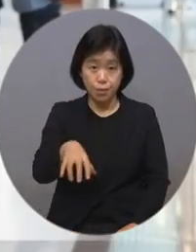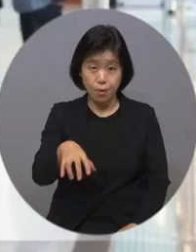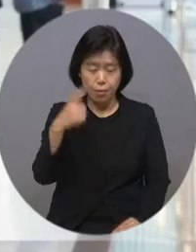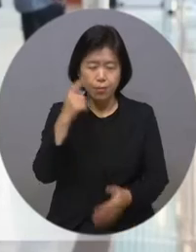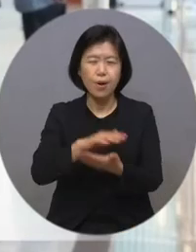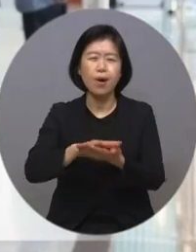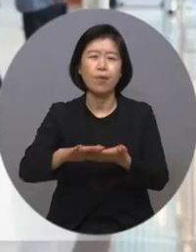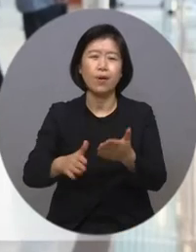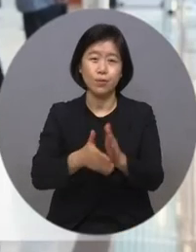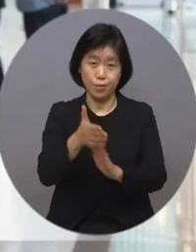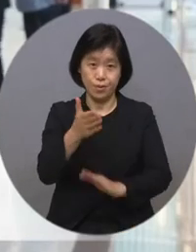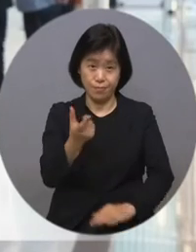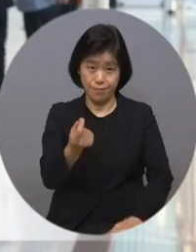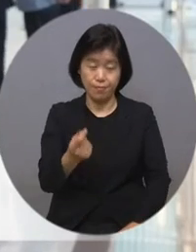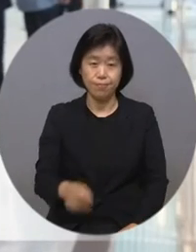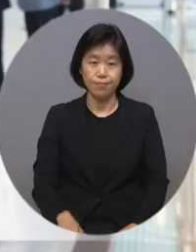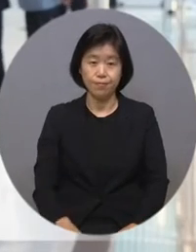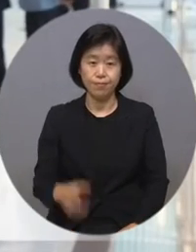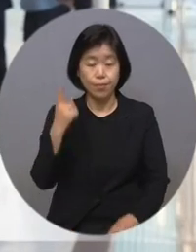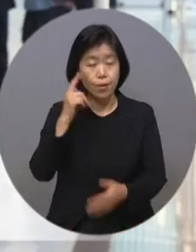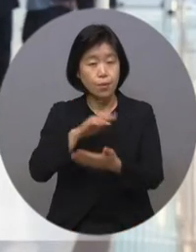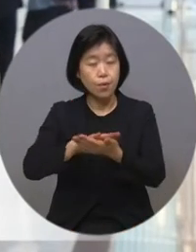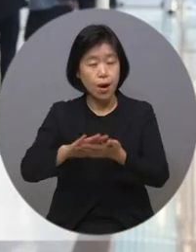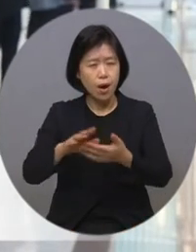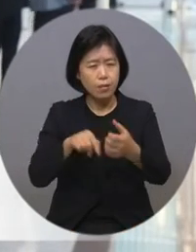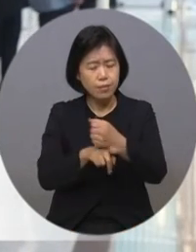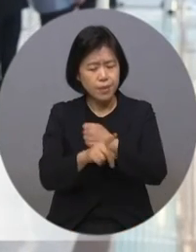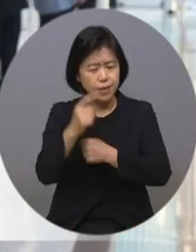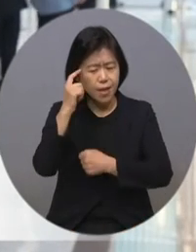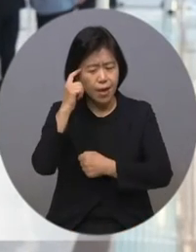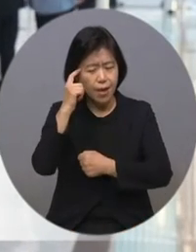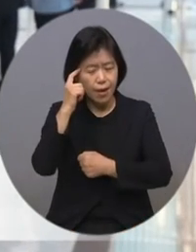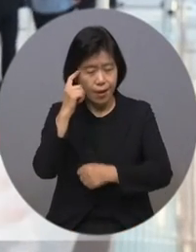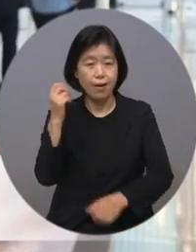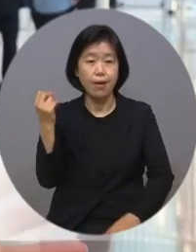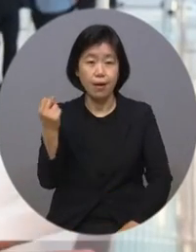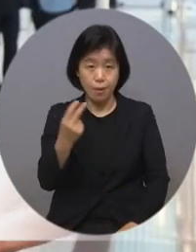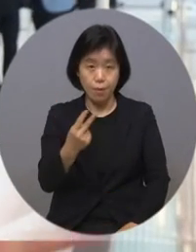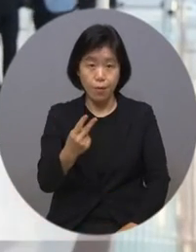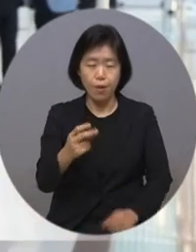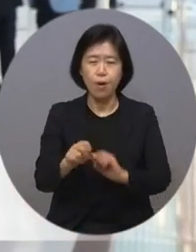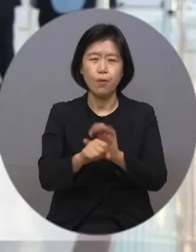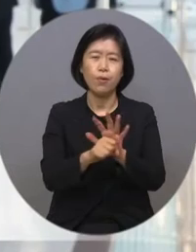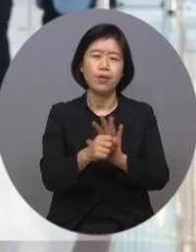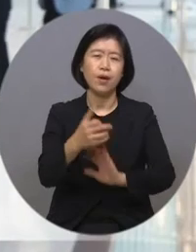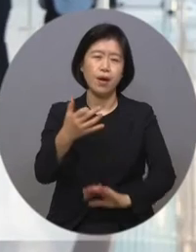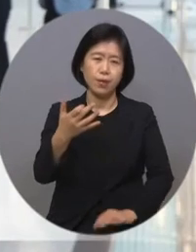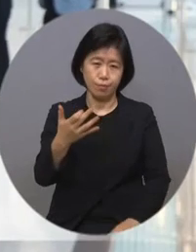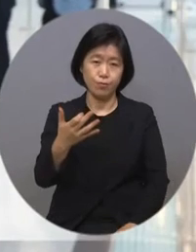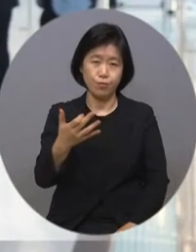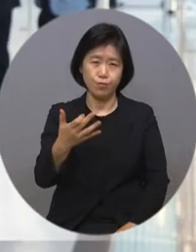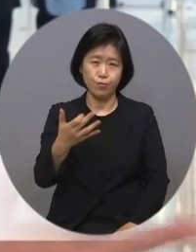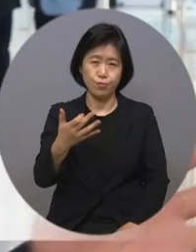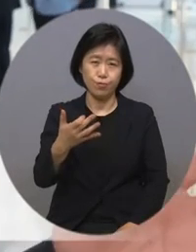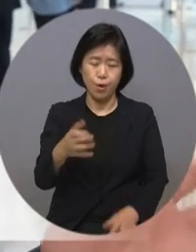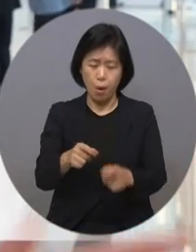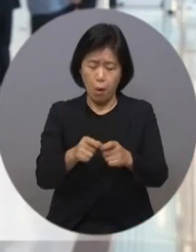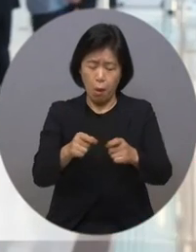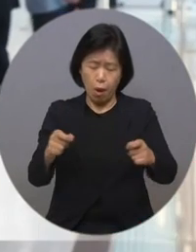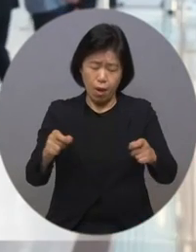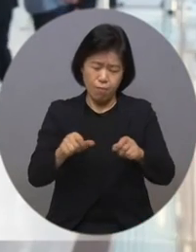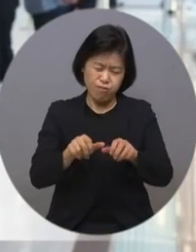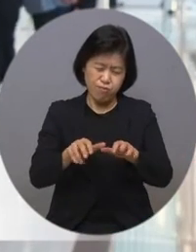도시잖아요. 평화의 의미를 되새기는 한편 또한 코로나 지금 19